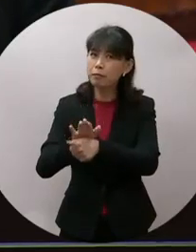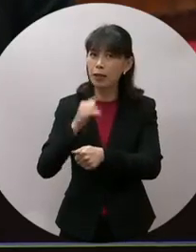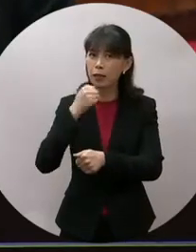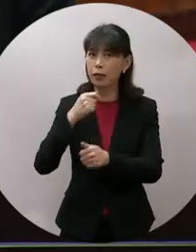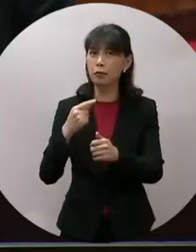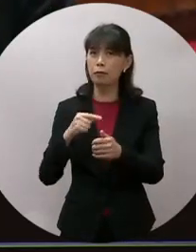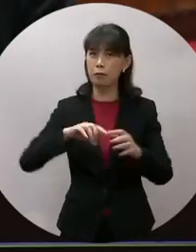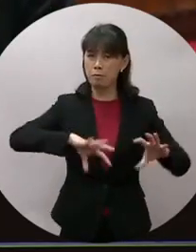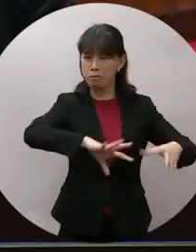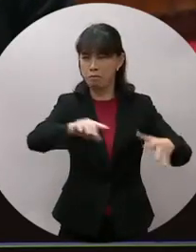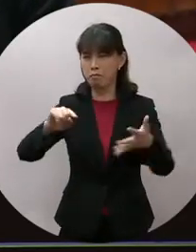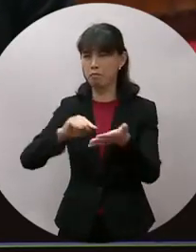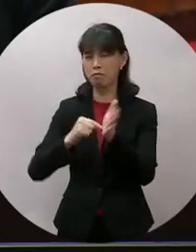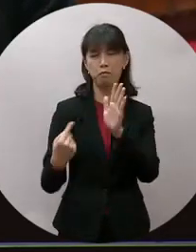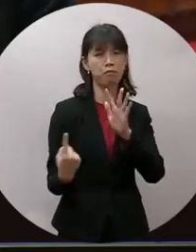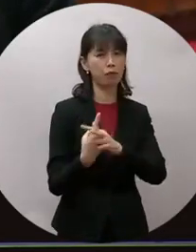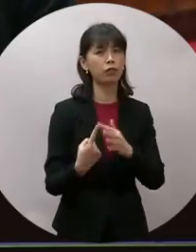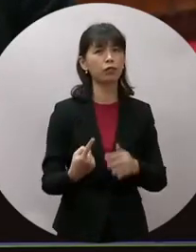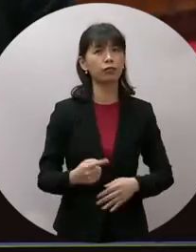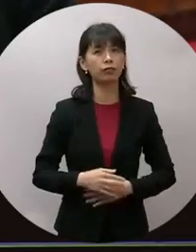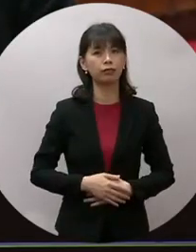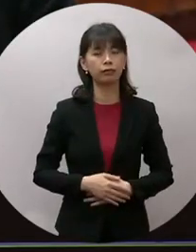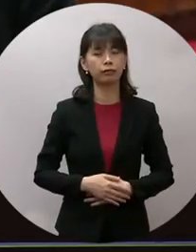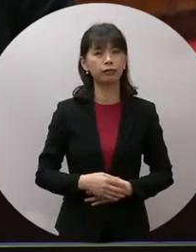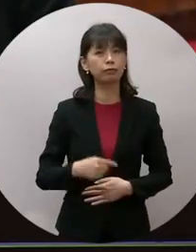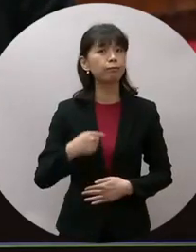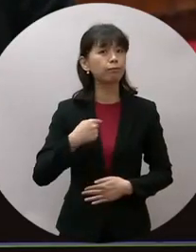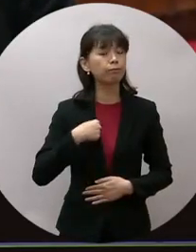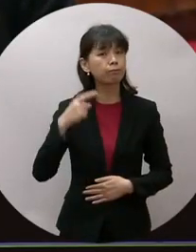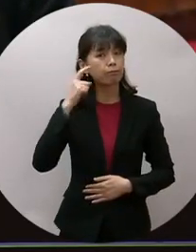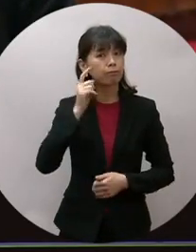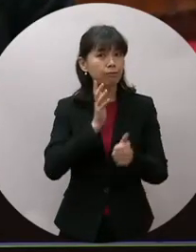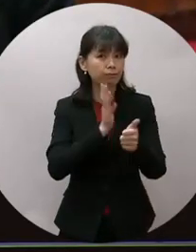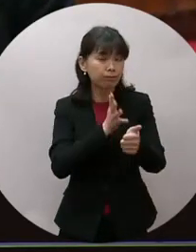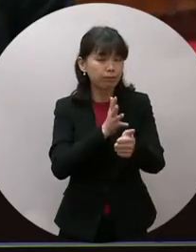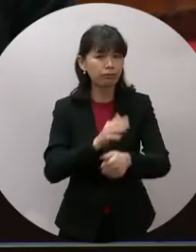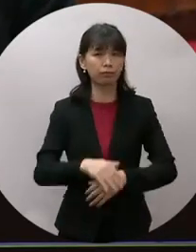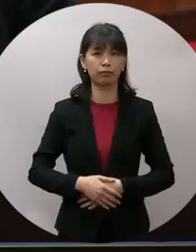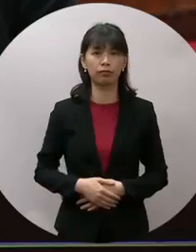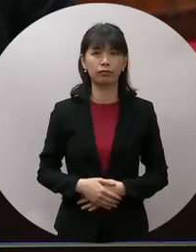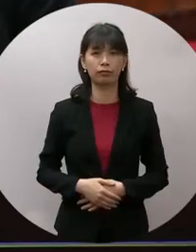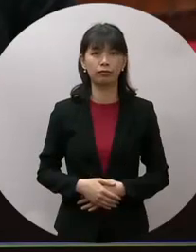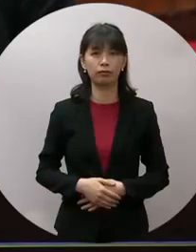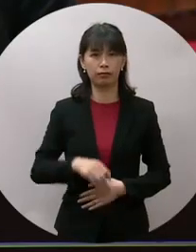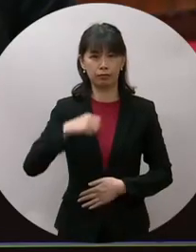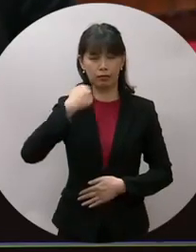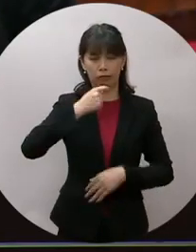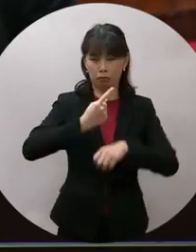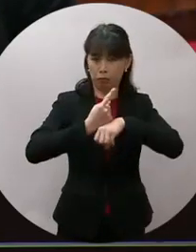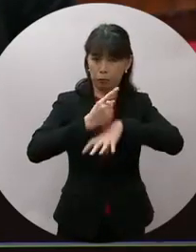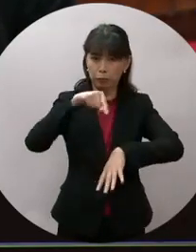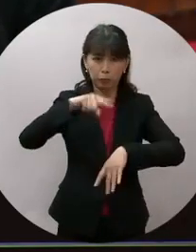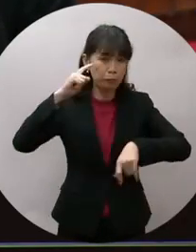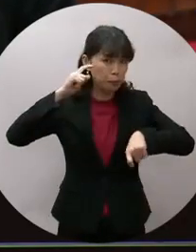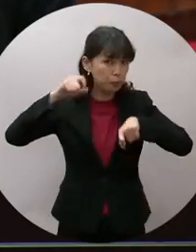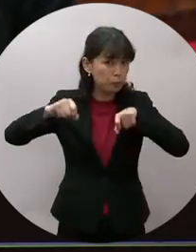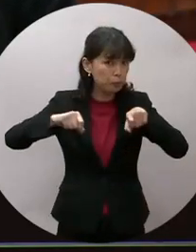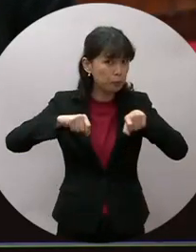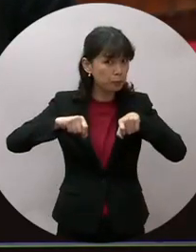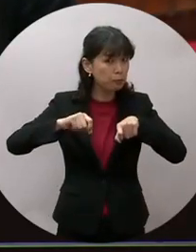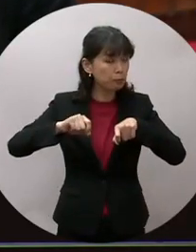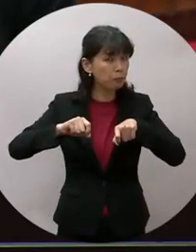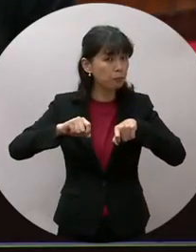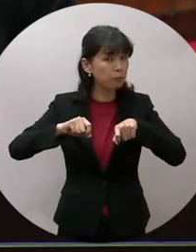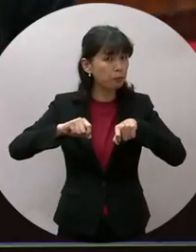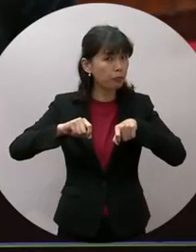山。所以在这个地方，我很想要问的就是，在我们台湾的太空产业布局，到底